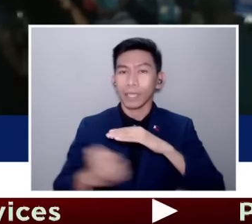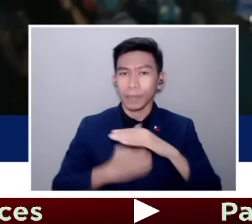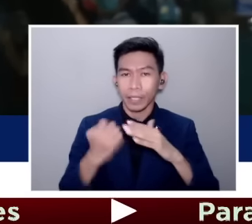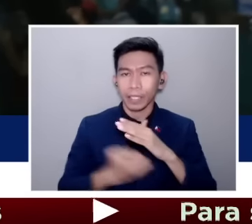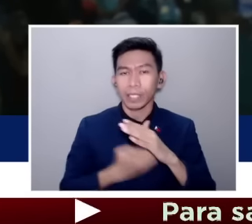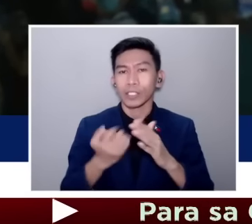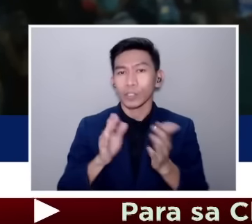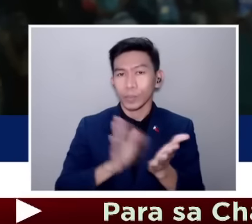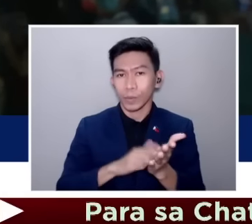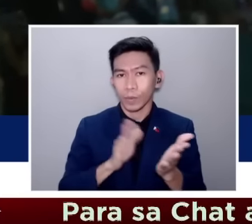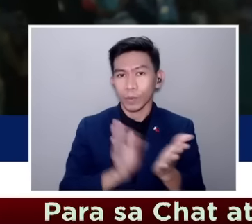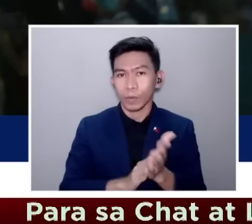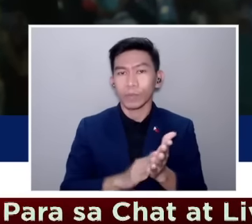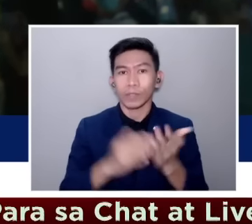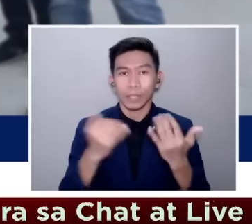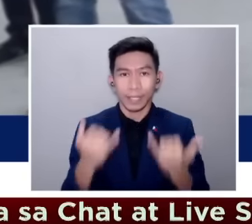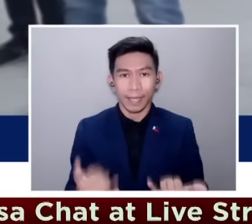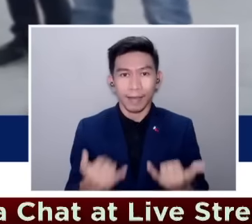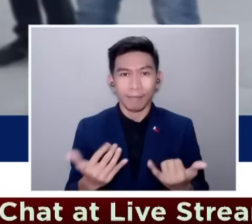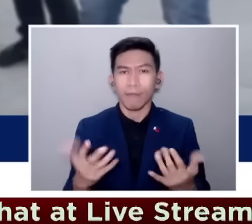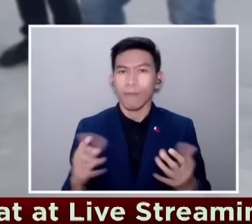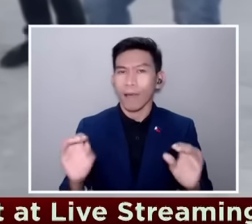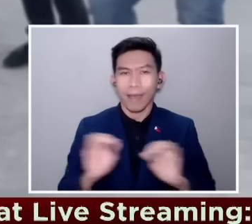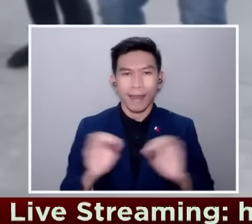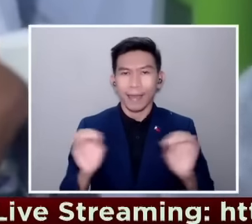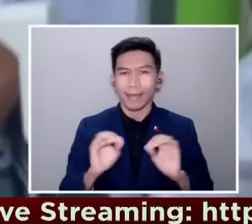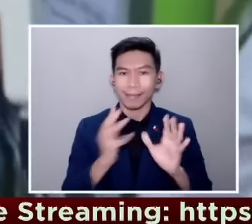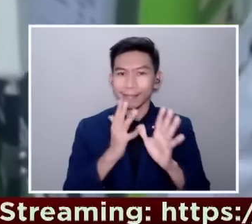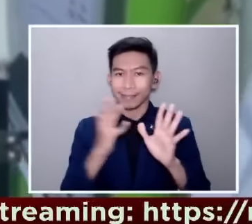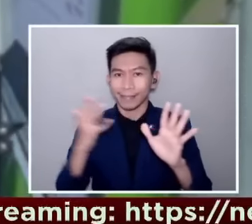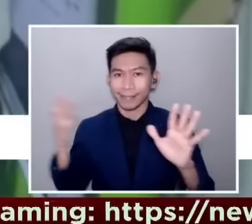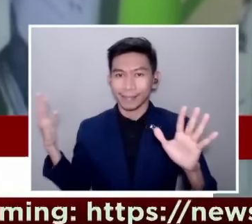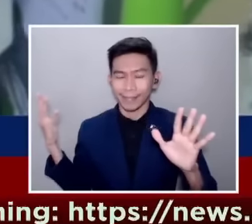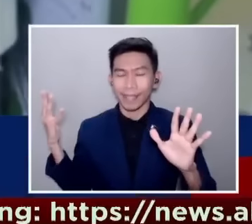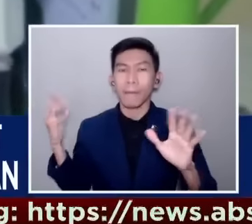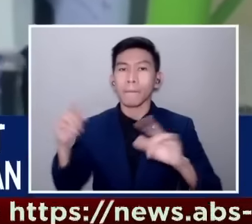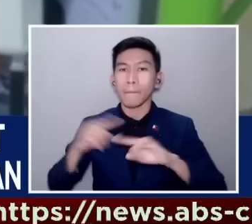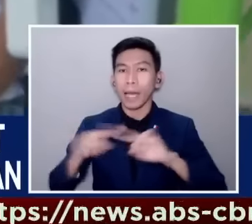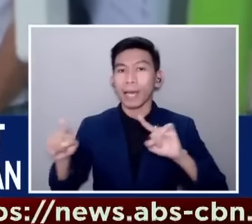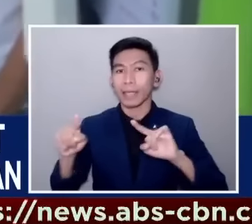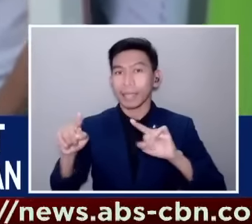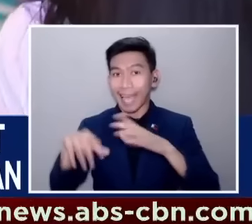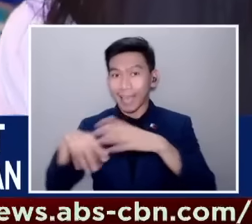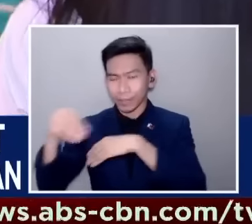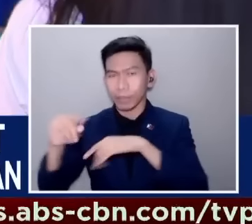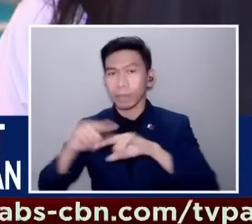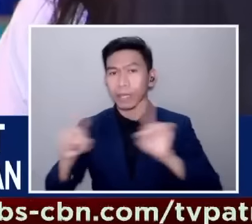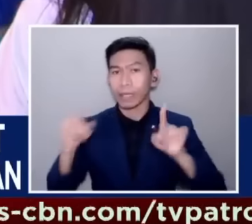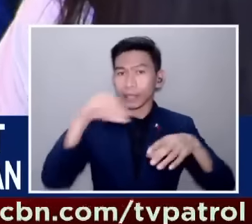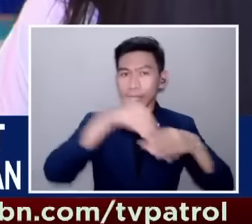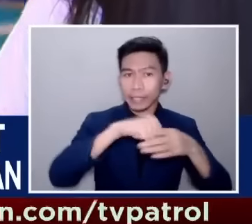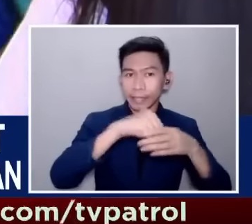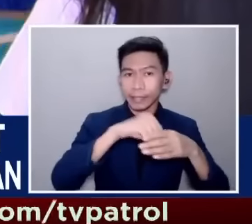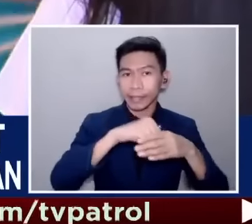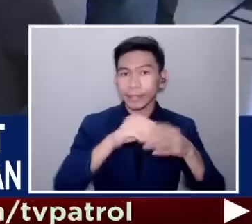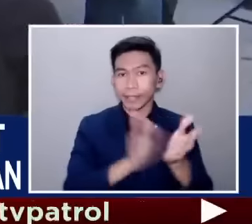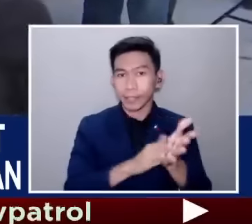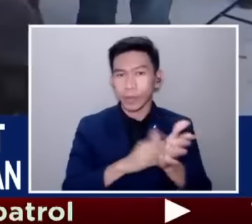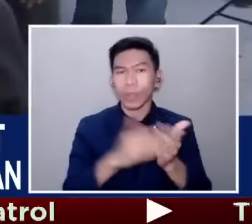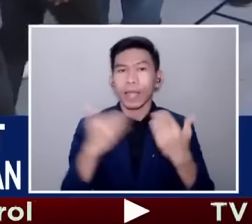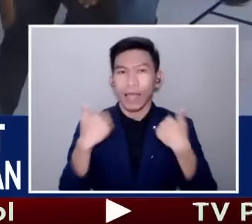sa ngayon wala na tayong makikitang pila dito sa labas, pero pagdating doon sa loob ng holding area meron pa ring mga botante